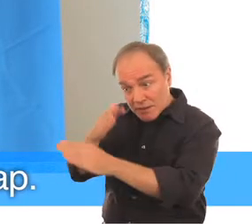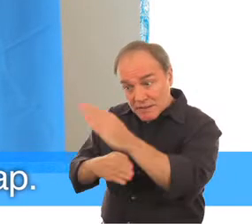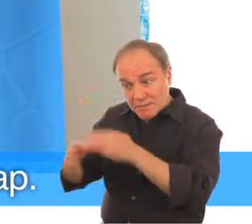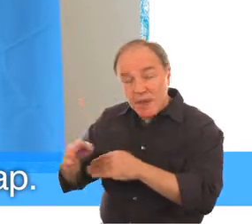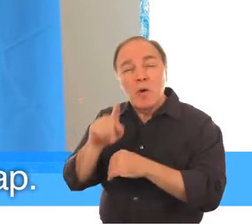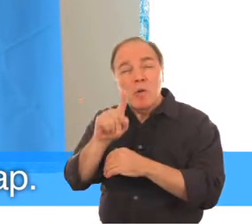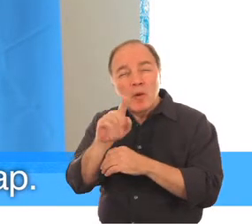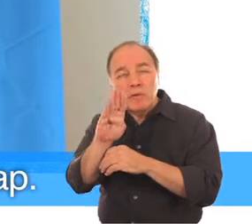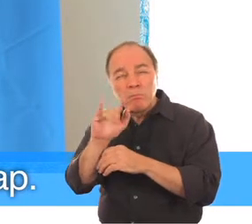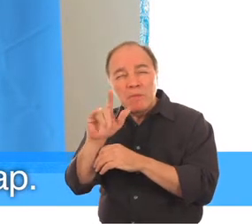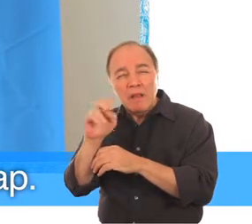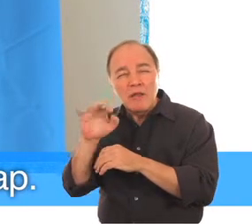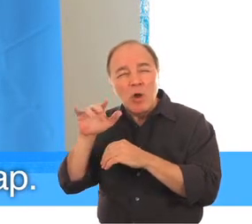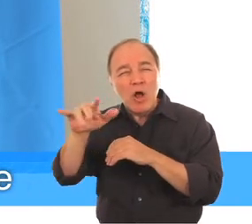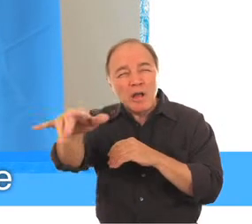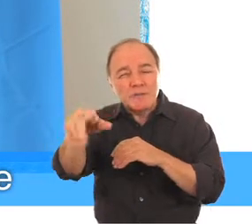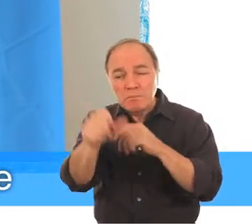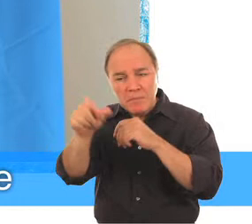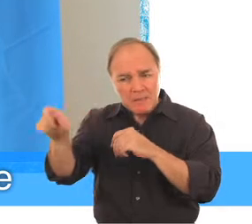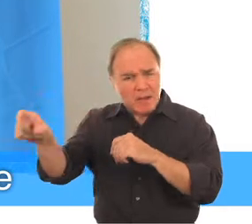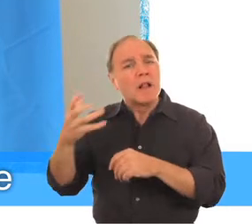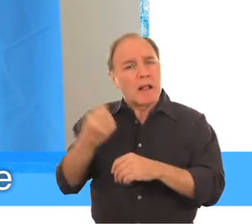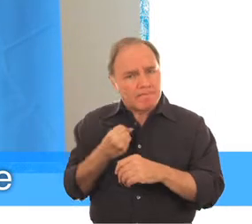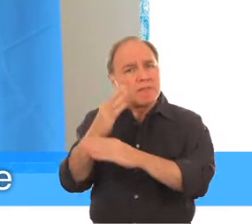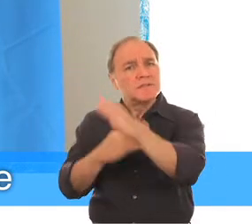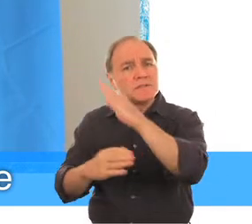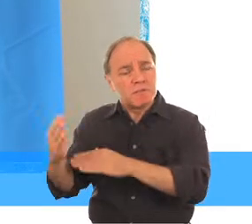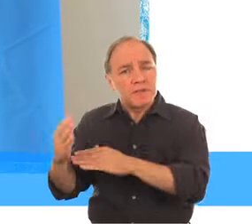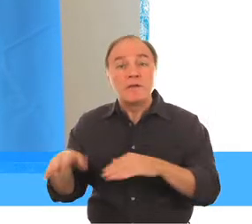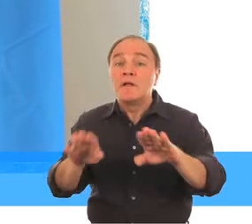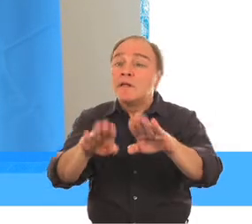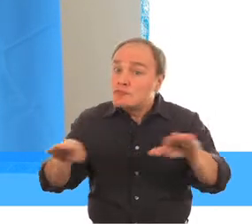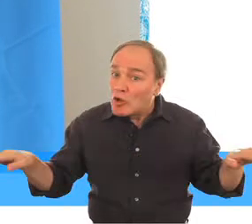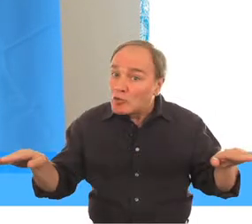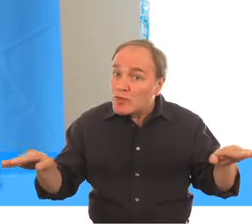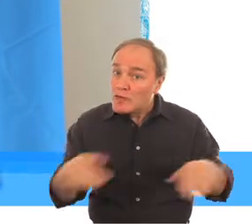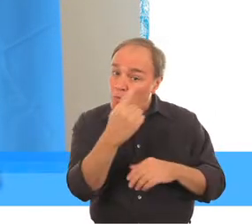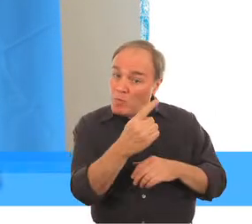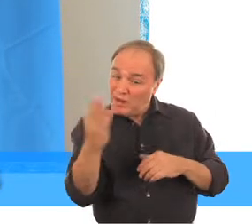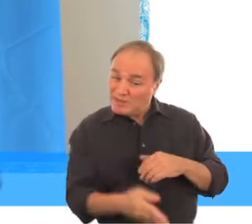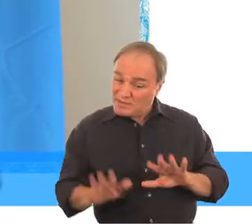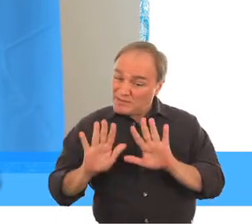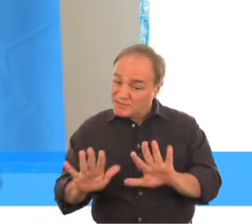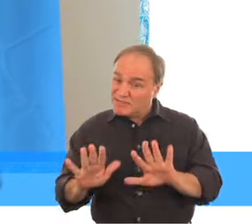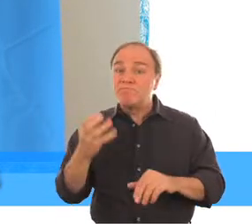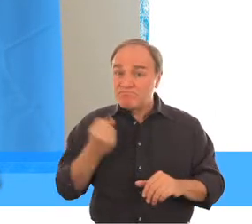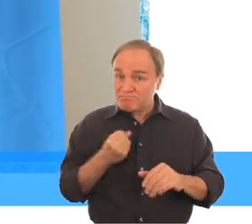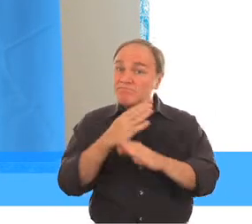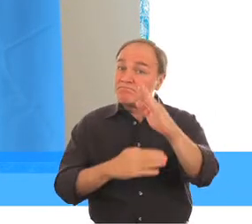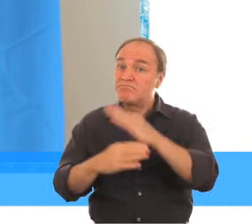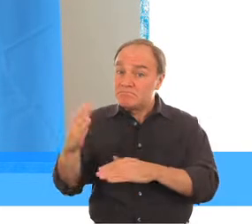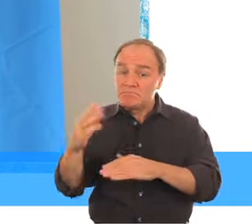1 milliard de personnes souffrent d'un handicap. Au moins un enfant sur 10 dans le monde souffre d'un handicap et 80% d'entre eux vivent dans des pays en voie